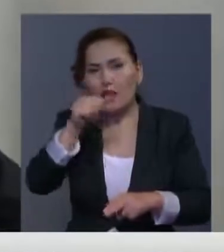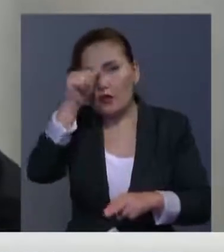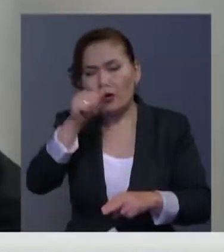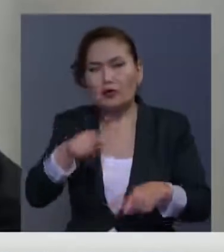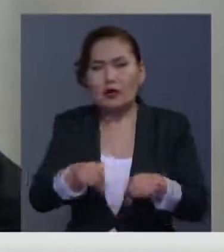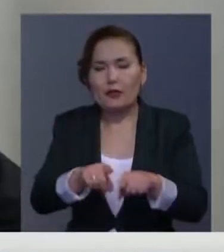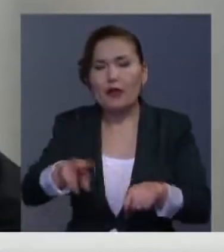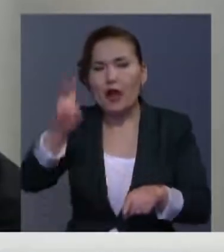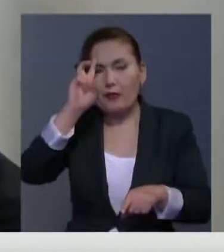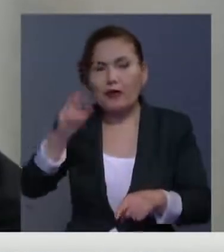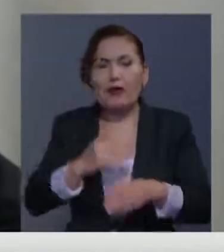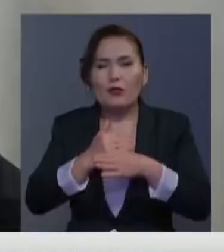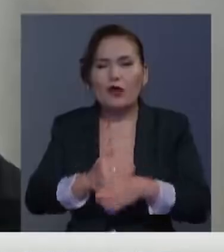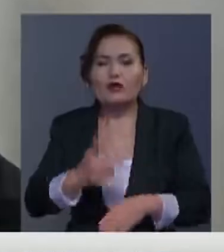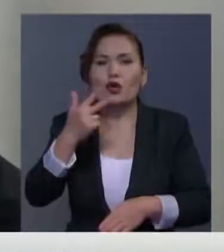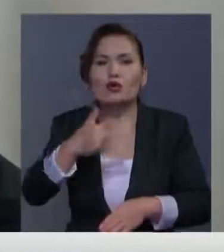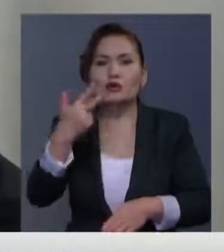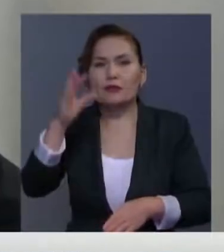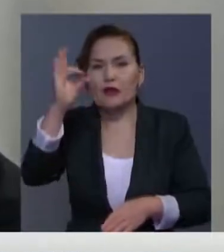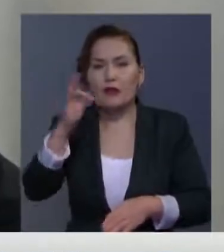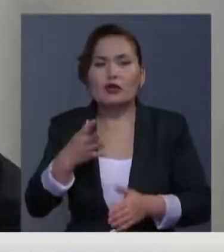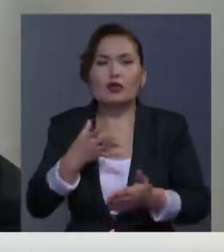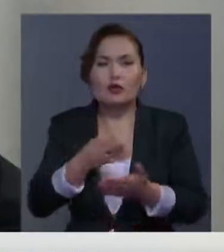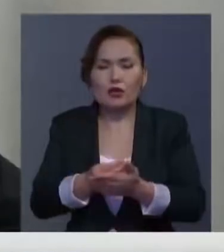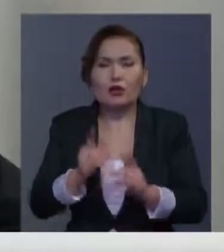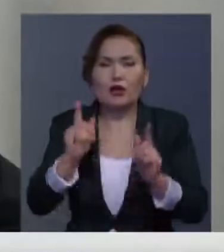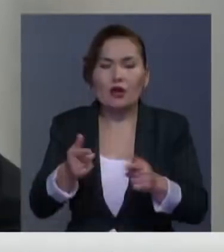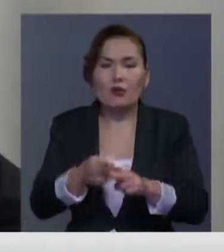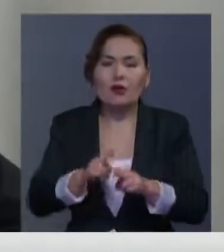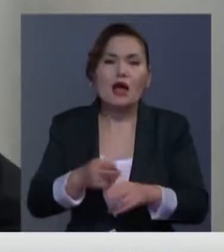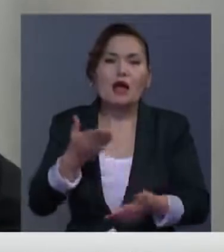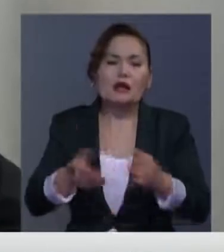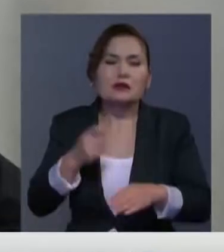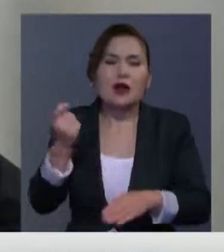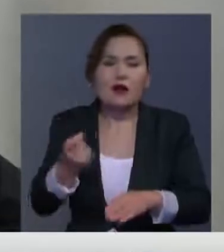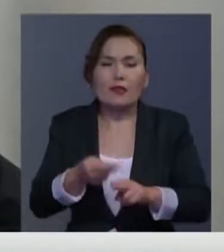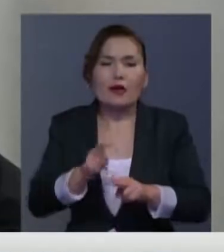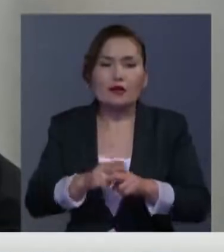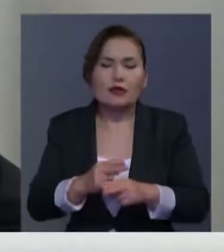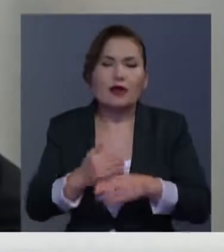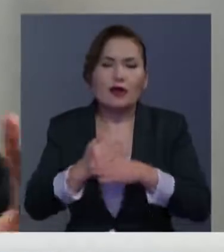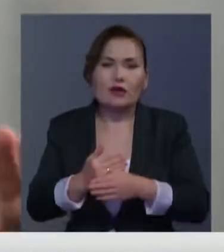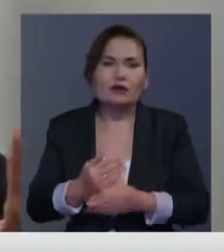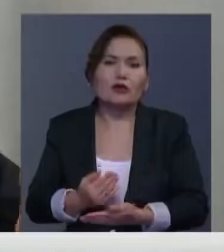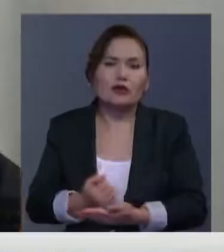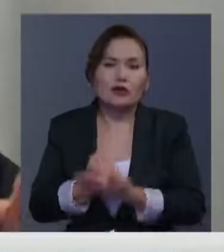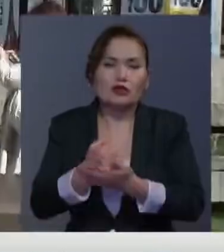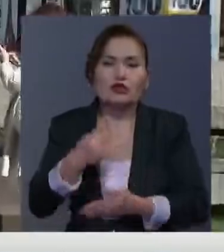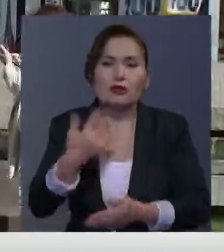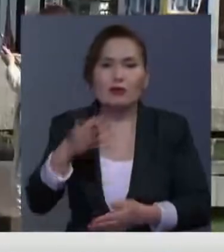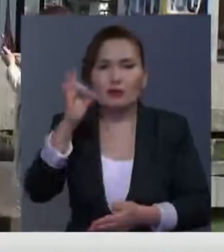болса, мемлекет жалақы қорының 33%-ын төлейді. Ал егер аз болса, қаржылай демеу 25% көлемінде ғана